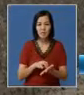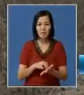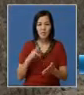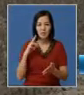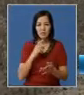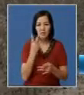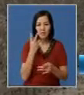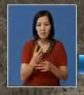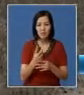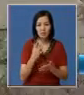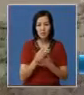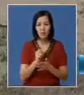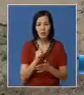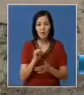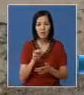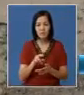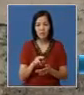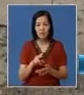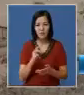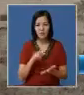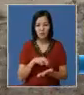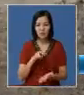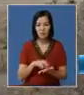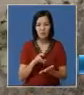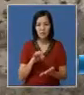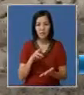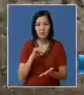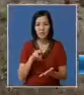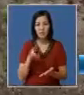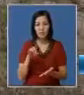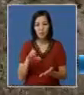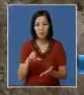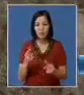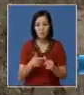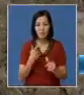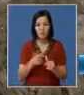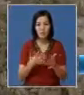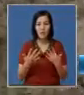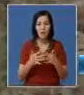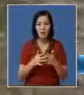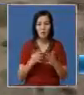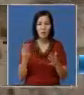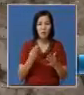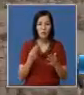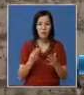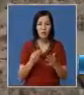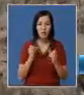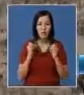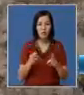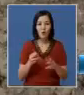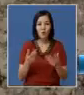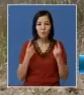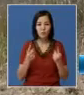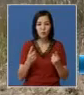екі түрі бар. Олар азиялық шегіртке және итальяндық пурс деп аталады. Ауыл шаруашылықта аймақ үшін екеуінен де төнетін қауіп